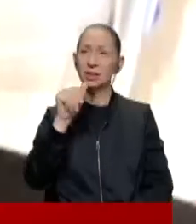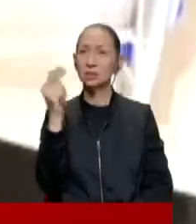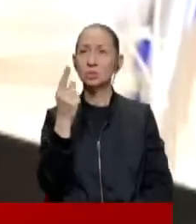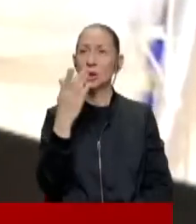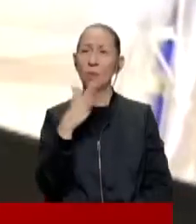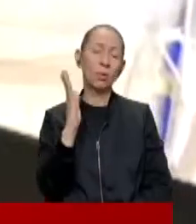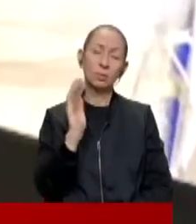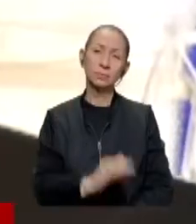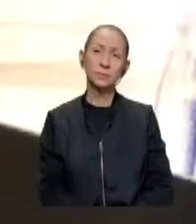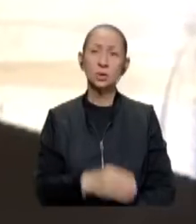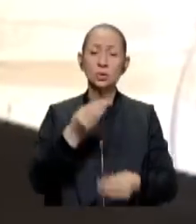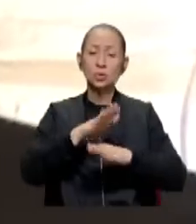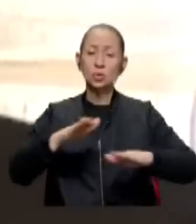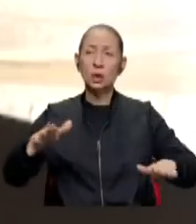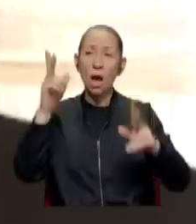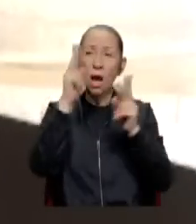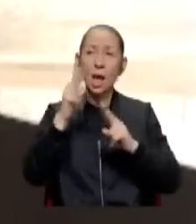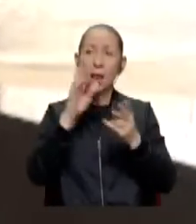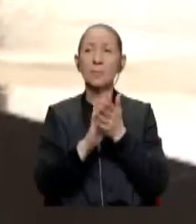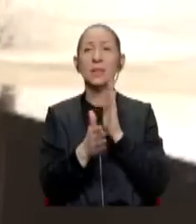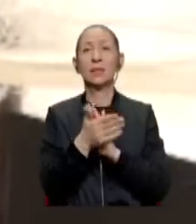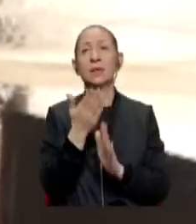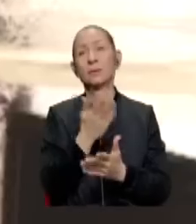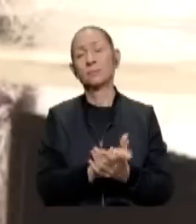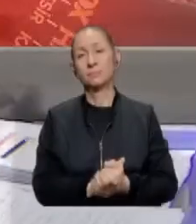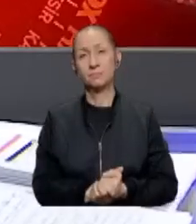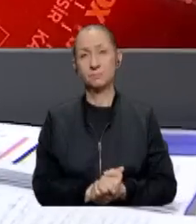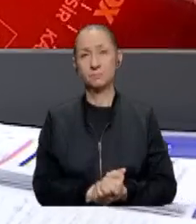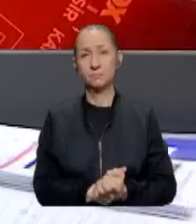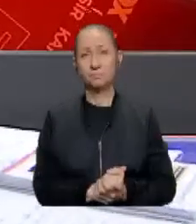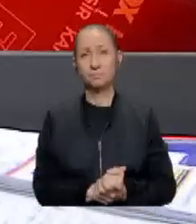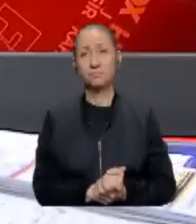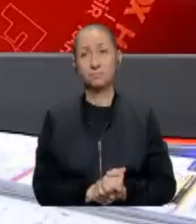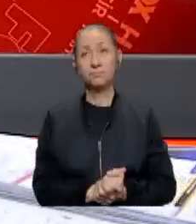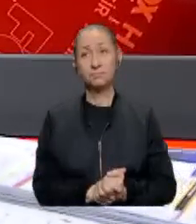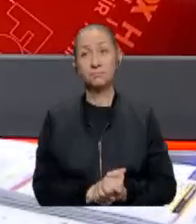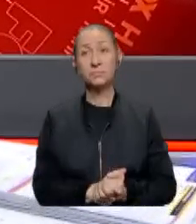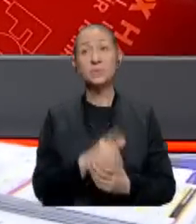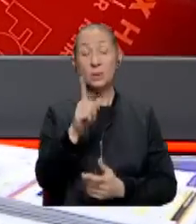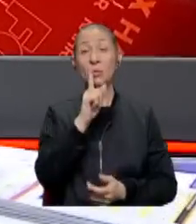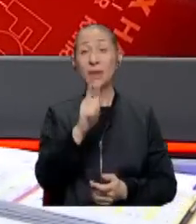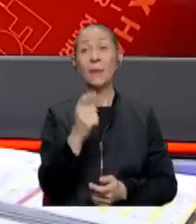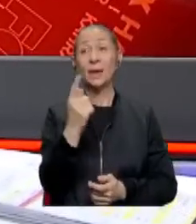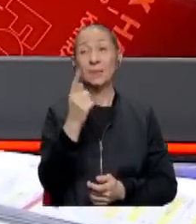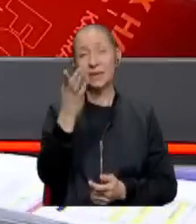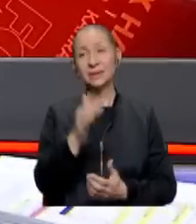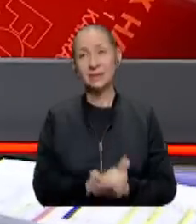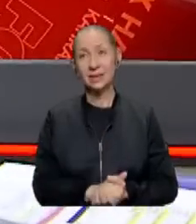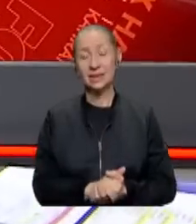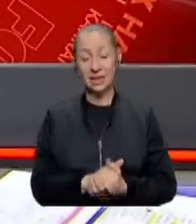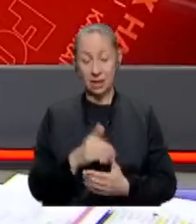şey çocuklarımızın hayalleri bitti Evet işte bu taleplerden bir tanesi